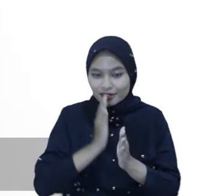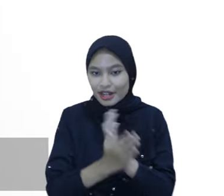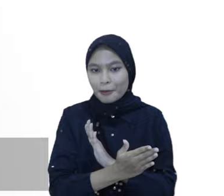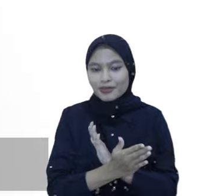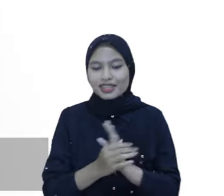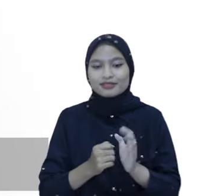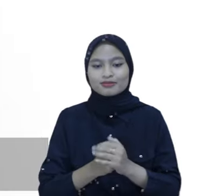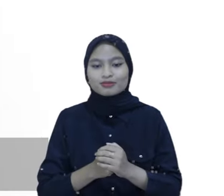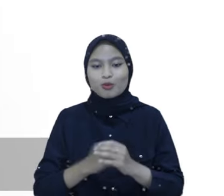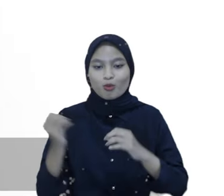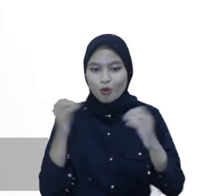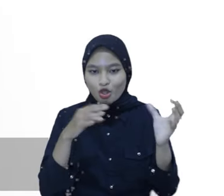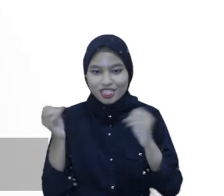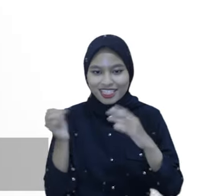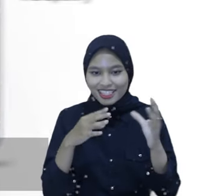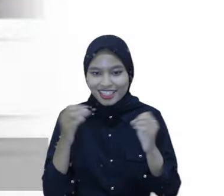Lokagana Podcast,